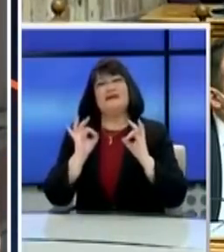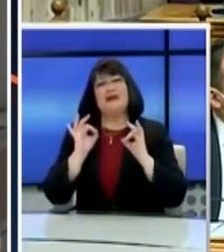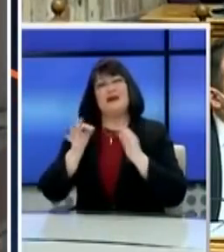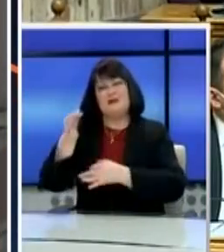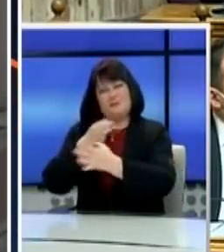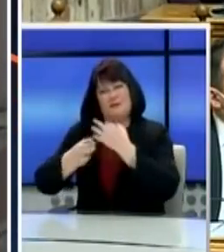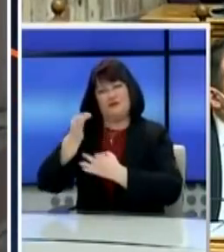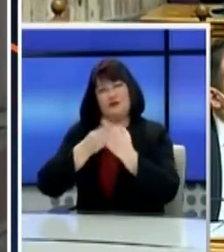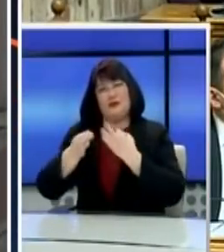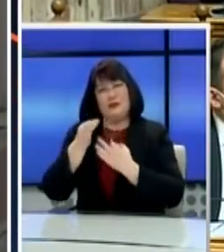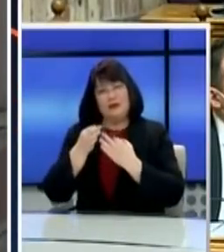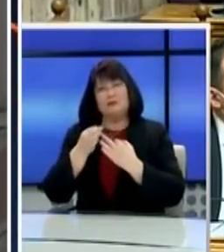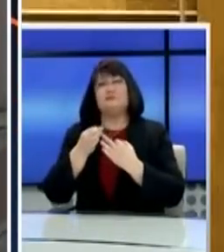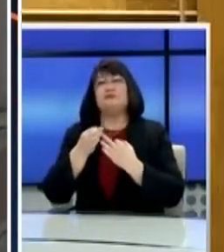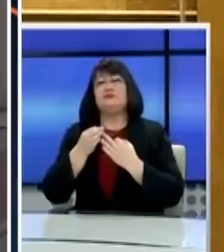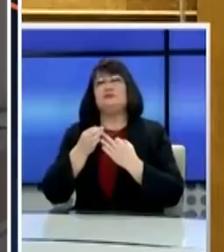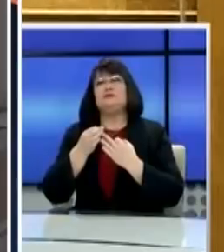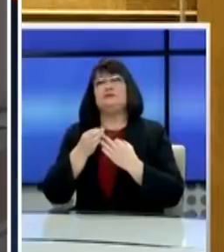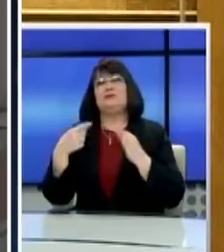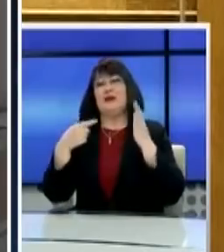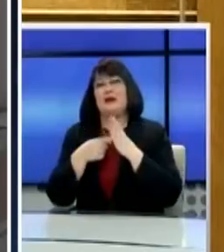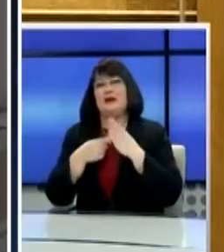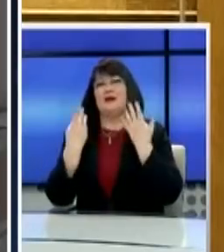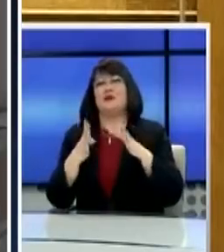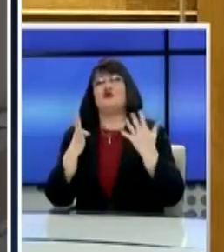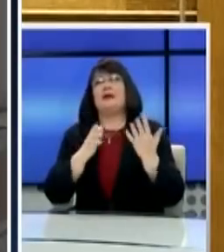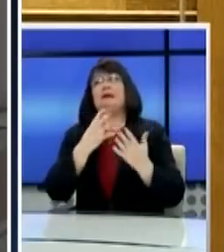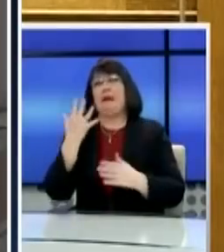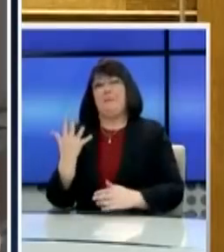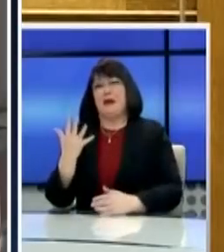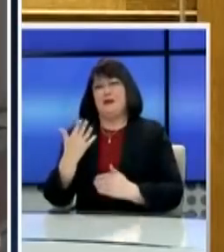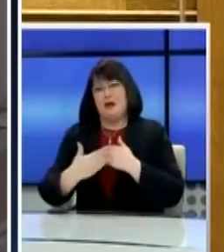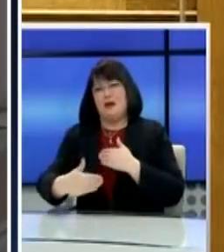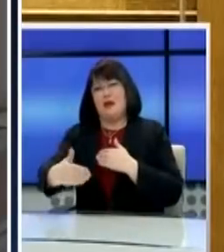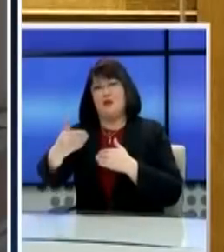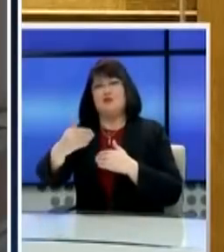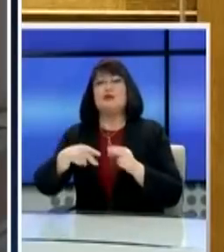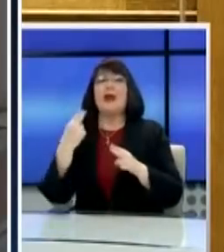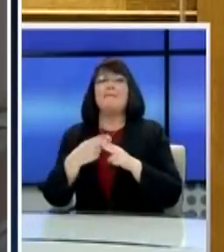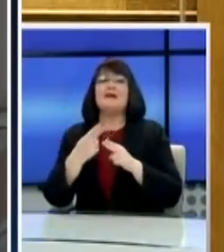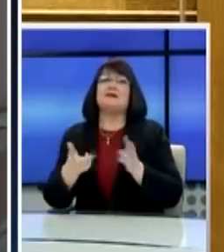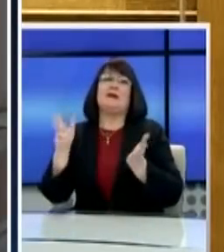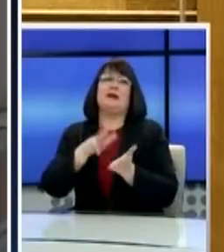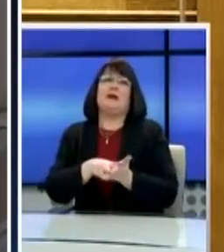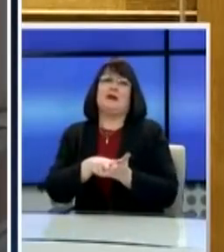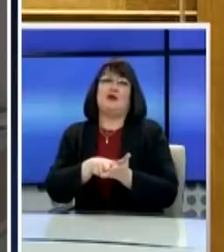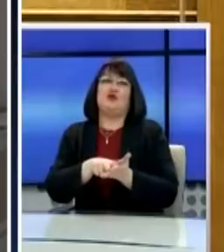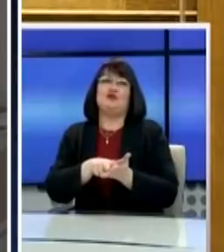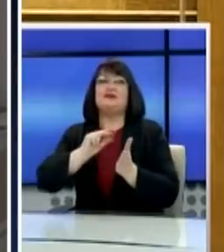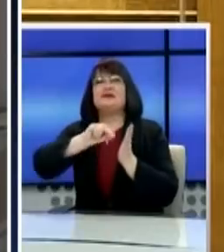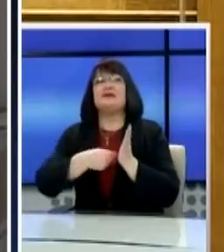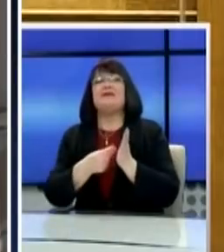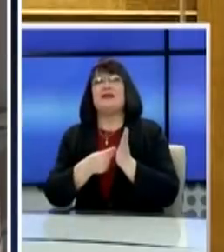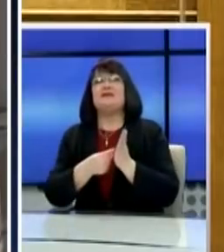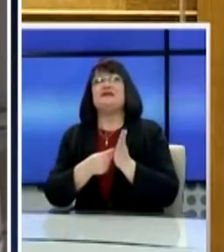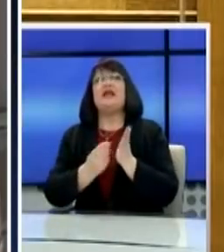6 στα 12 μίλια και νότιο-ανατολικά της Κρήτης, όταν όμως, όπως είπε χαρακτηριστικά, έρθει η ώρα. Κλείνοντας, θα